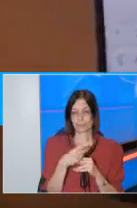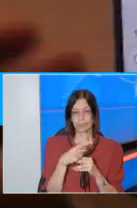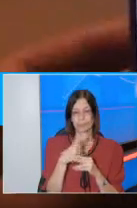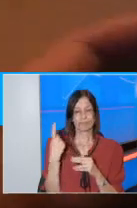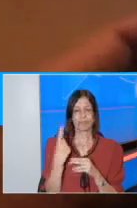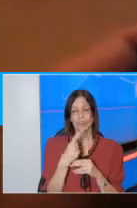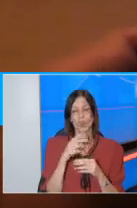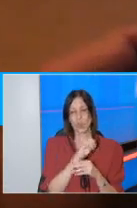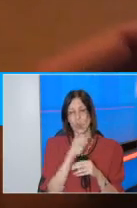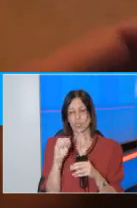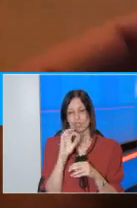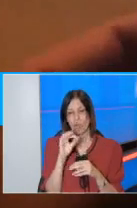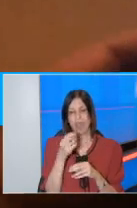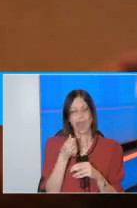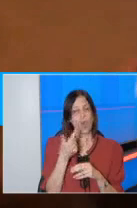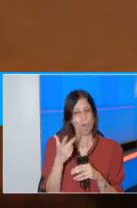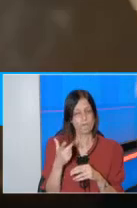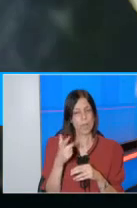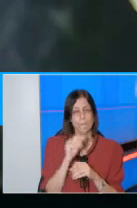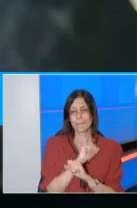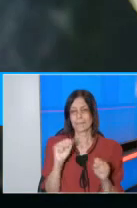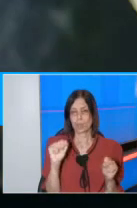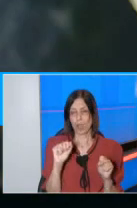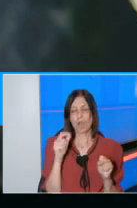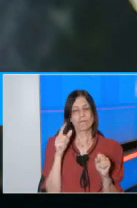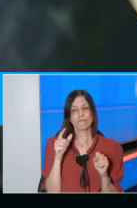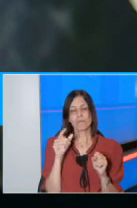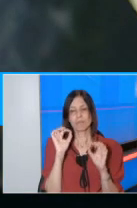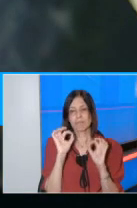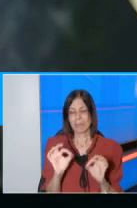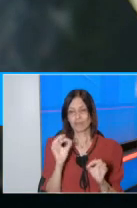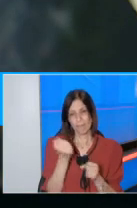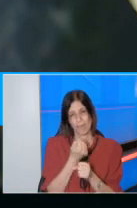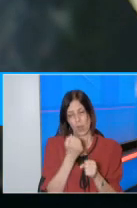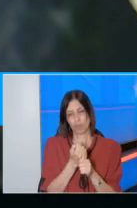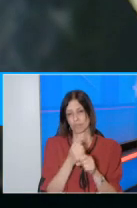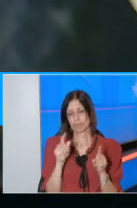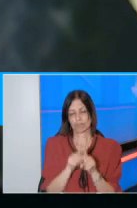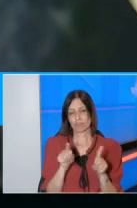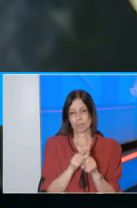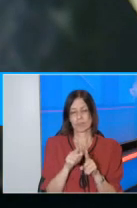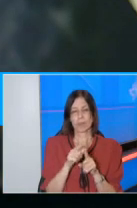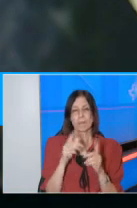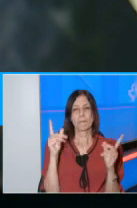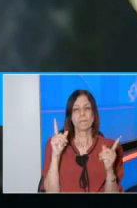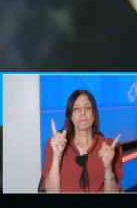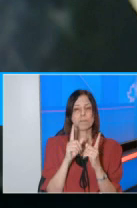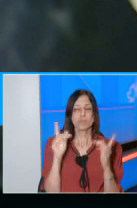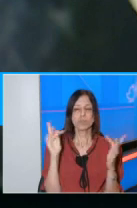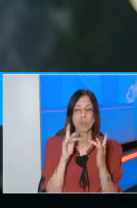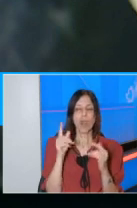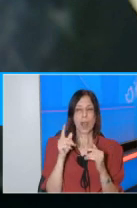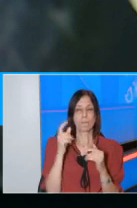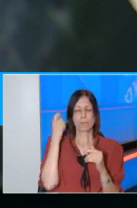כל נושא הכופר האלה, פיגוע לכל דבר ועניין, וככה הם גם יפעלו נגד הפושעים הללו, והם עושים הרבה